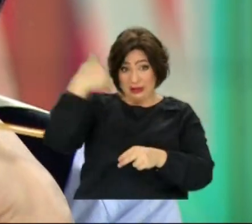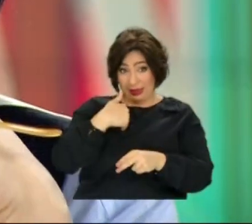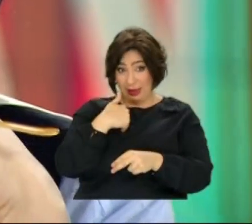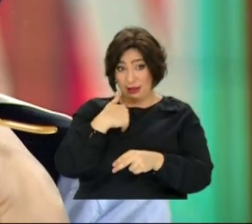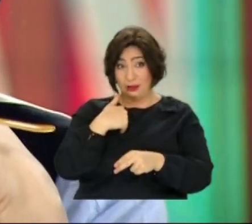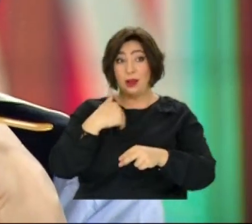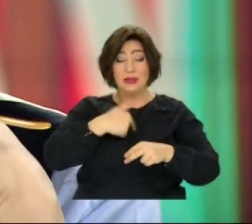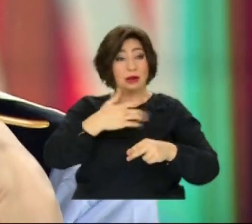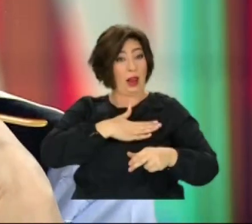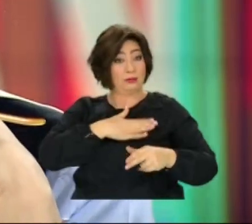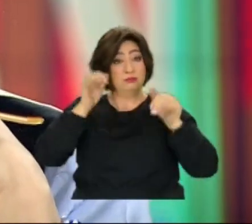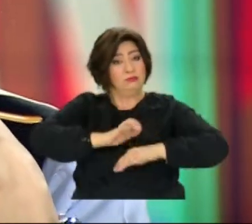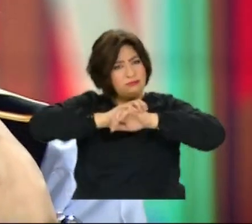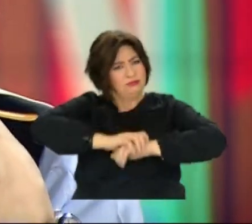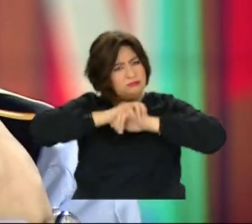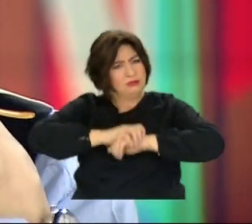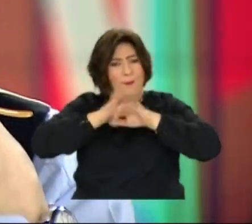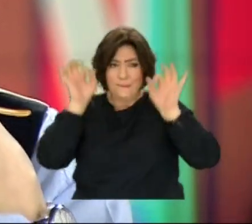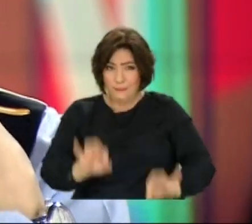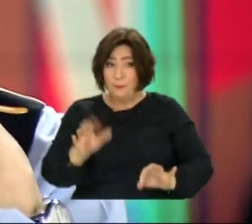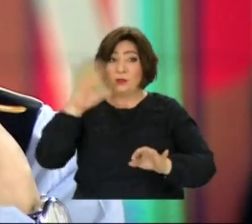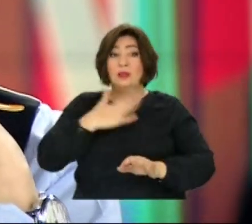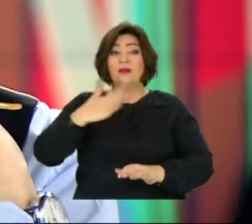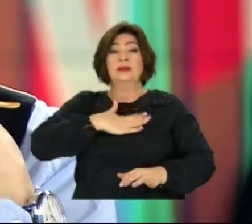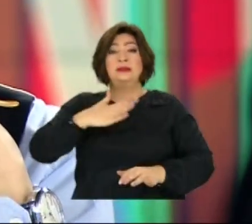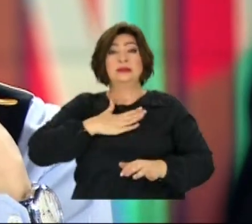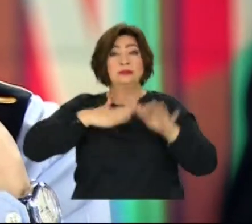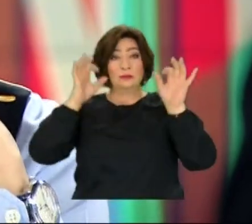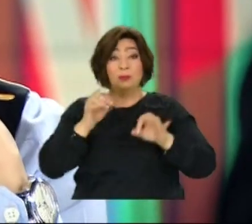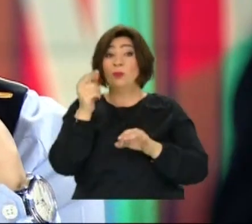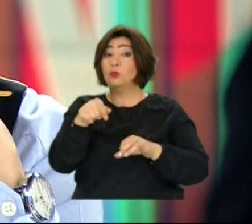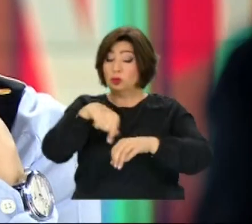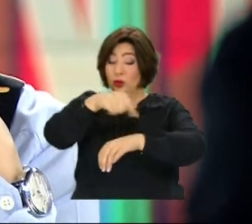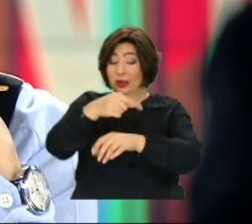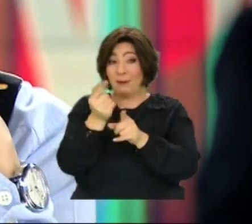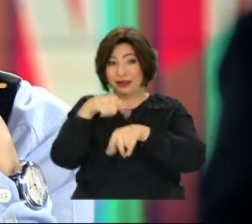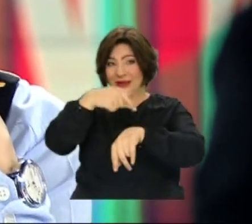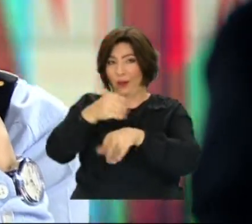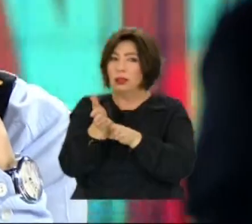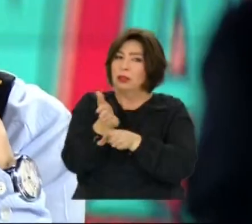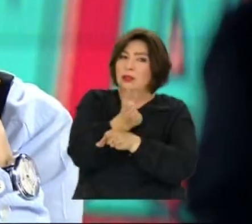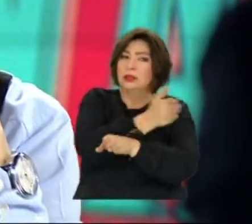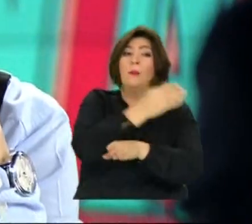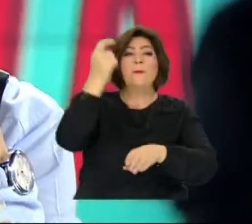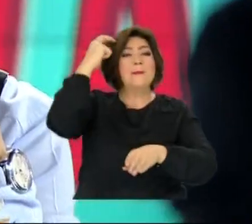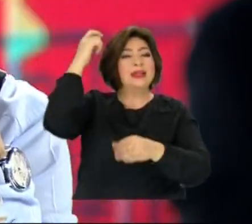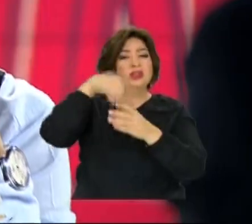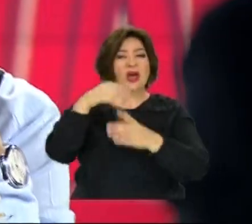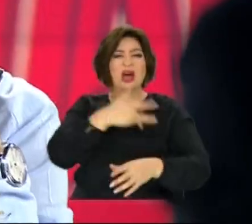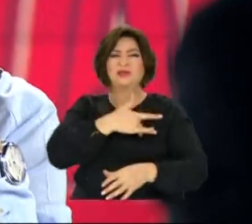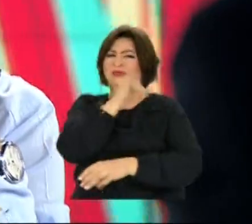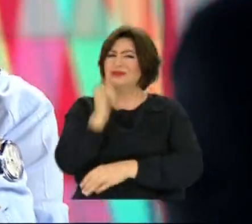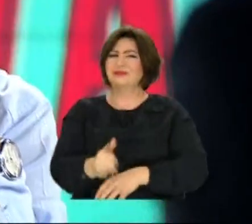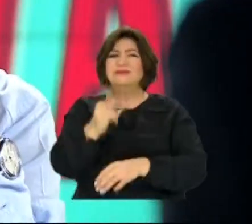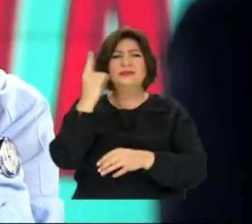canlandırıyoruz, çalıştırıyoruz, solunumunu başlatıyoruz. Ama bu sürede eğer bir zaman geçmişse, ki bu genelde beyin için birazcık acımasız bir